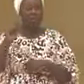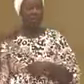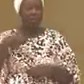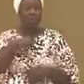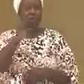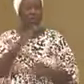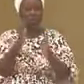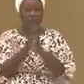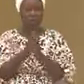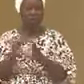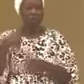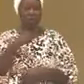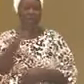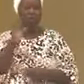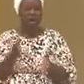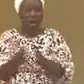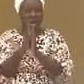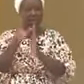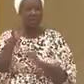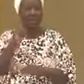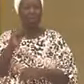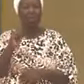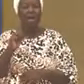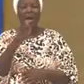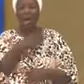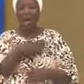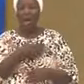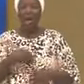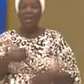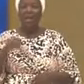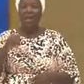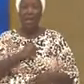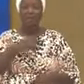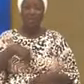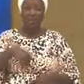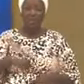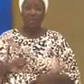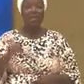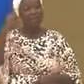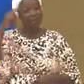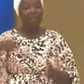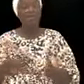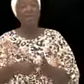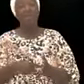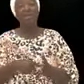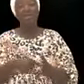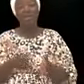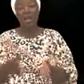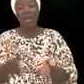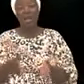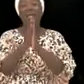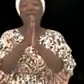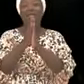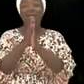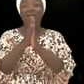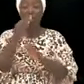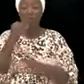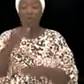nous allons prier et nous allons lui demander je vous laisse réfléchir pas la maison d'israël